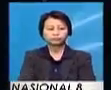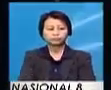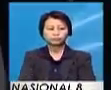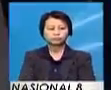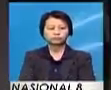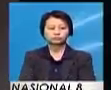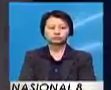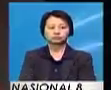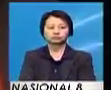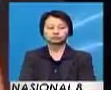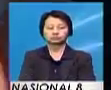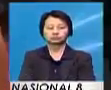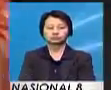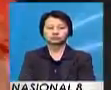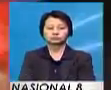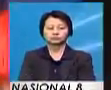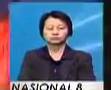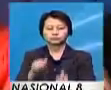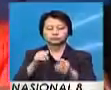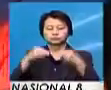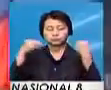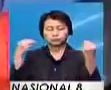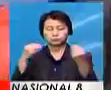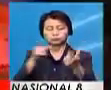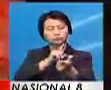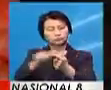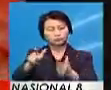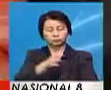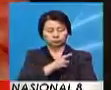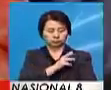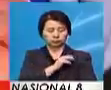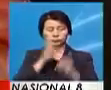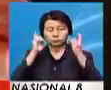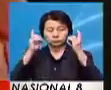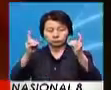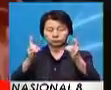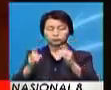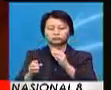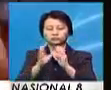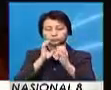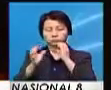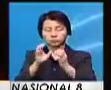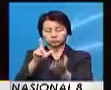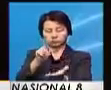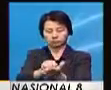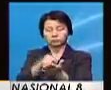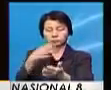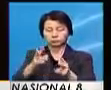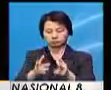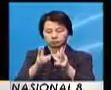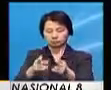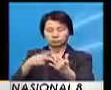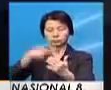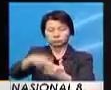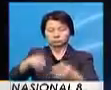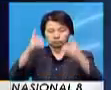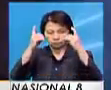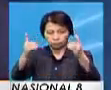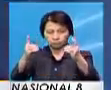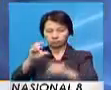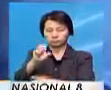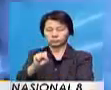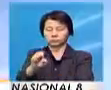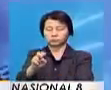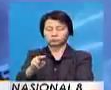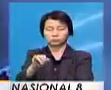juta projek tersebut diluluskan Kementerian Pendidikan bercakap kepada media selepas melancarkan program pendidikan seni